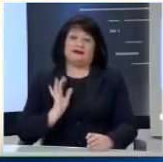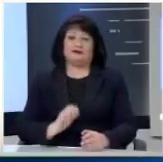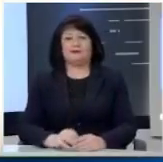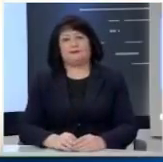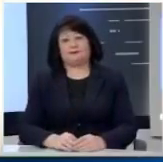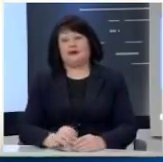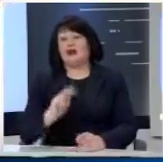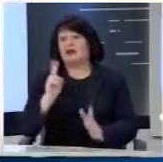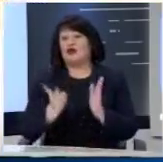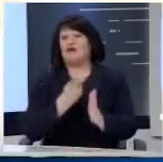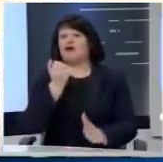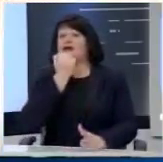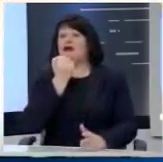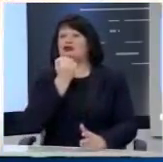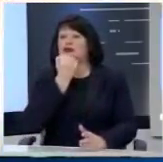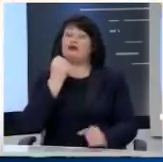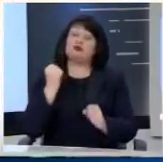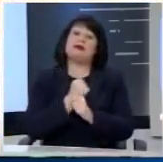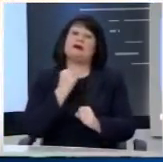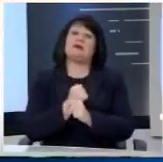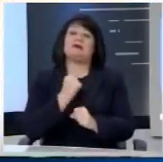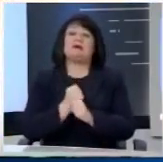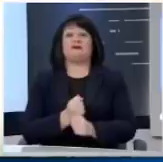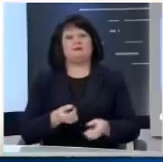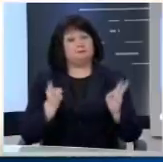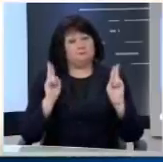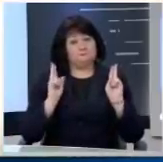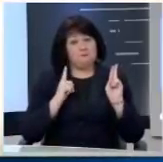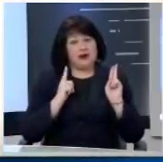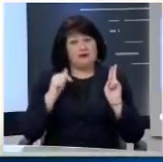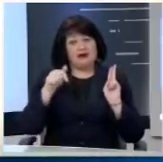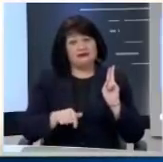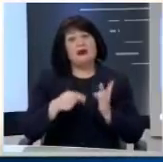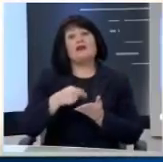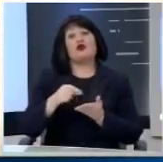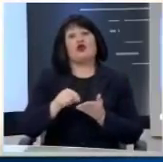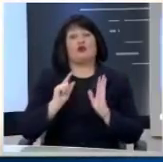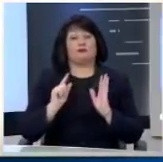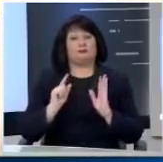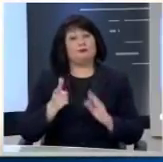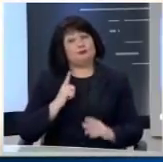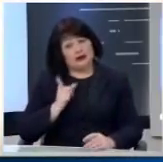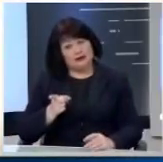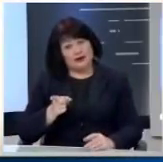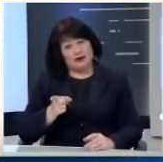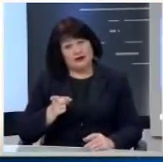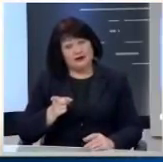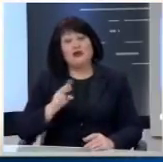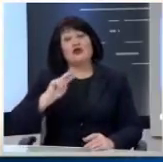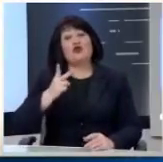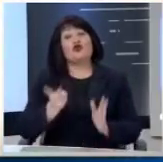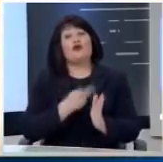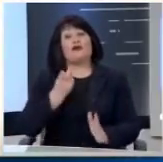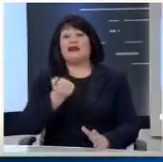Κάνετε διπλό λάθος να επιμένετε σε αυτή την τοποθέτηση. Ήλπιζα ότι σήμερα θα τη διορθώνατε. Και κάνετε διπλό